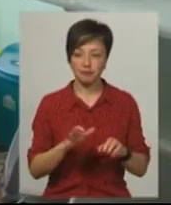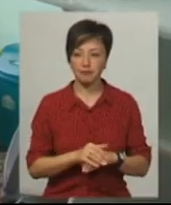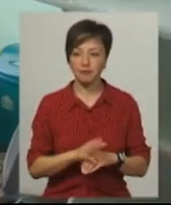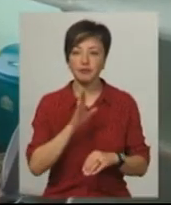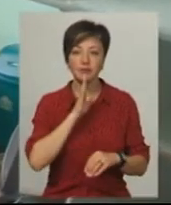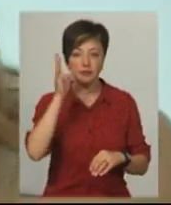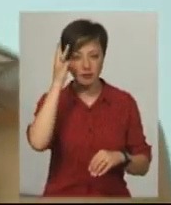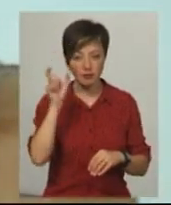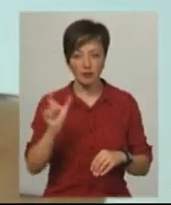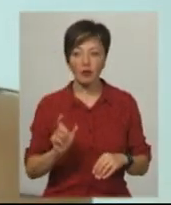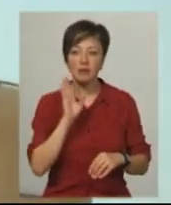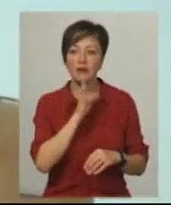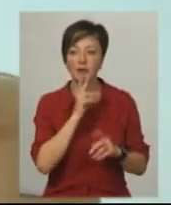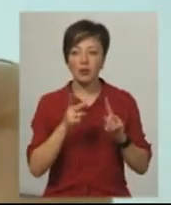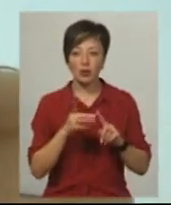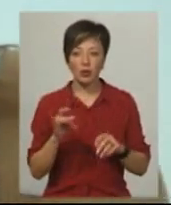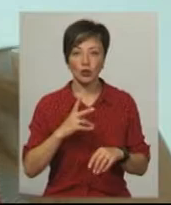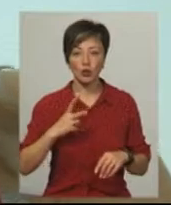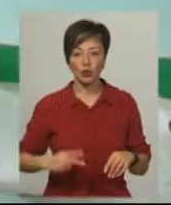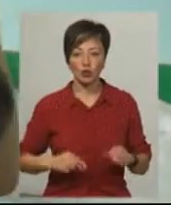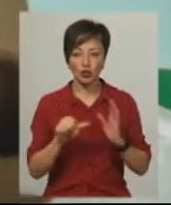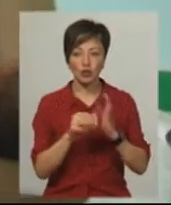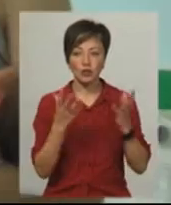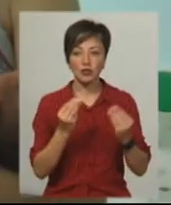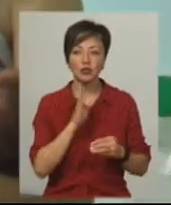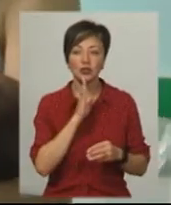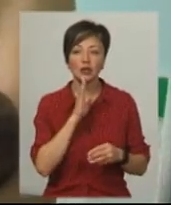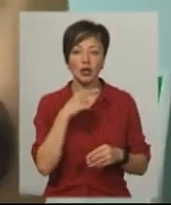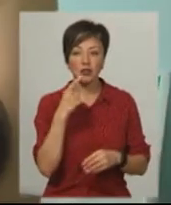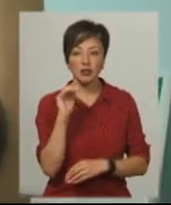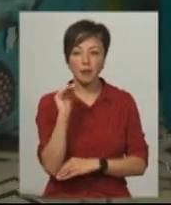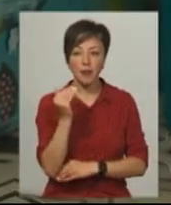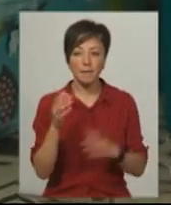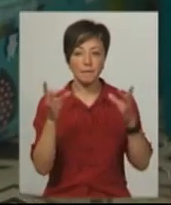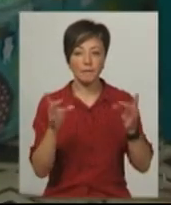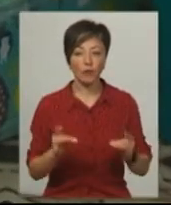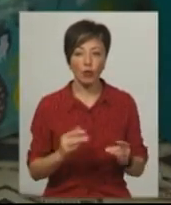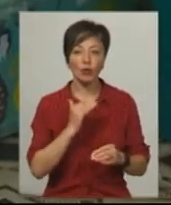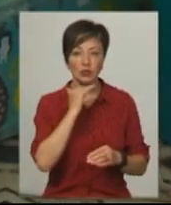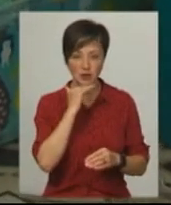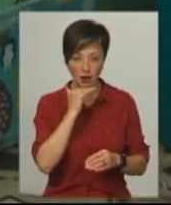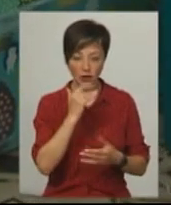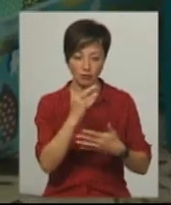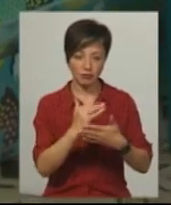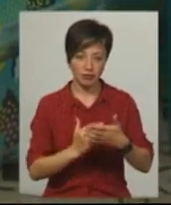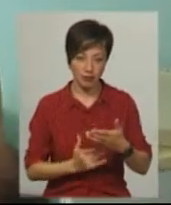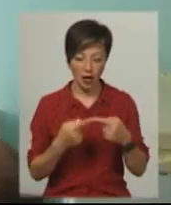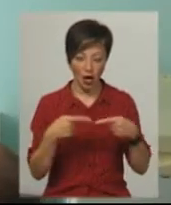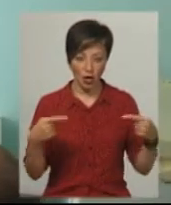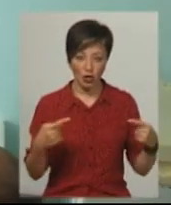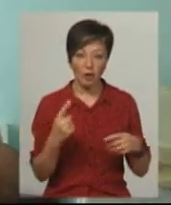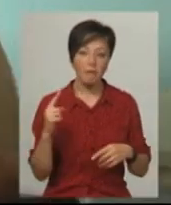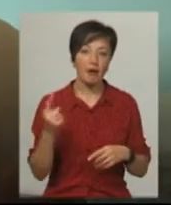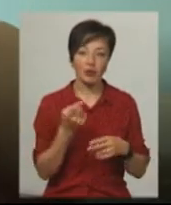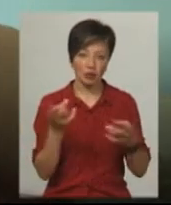Хмельничанка Ольга Барчук мамою стала вдруге, її донечці вже 6-й день. Жінка каже, у бебі-боксі достатньо позицій на перший час. Речі такі